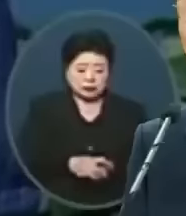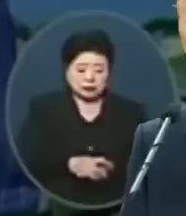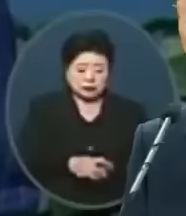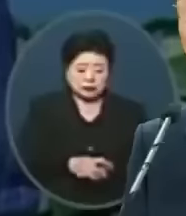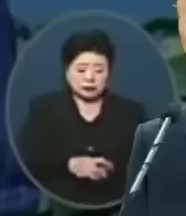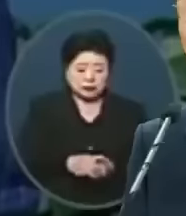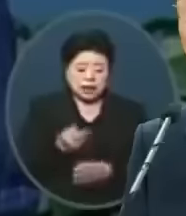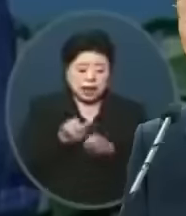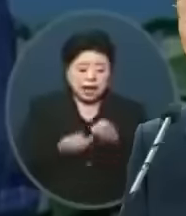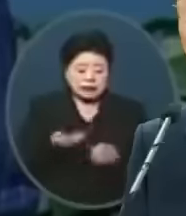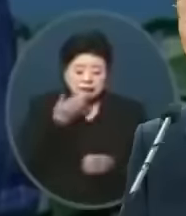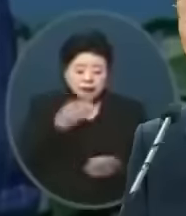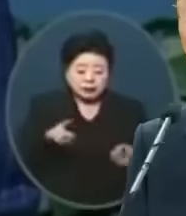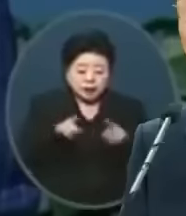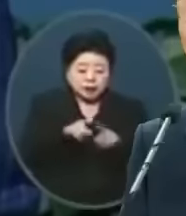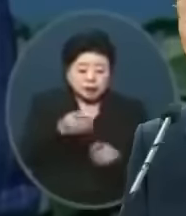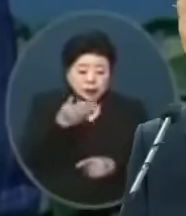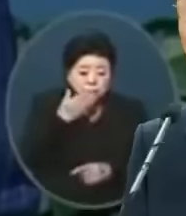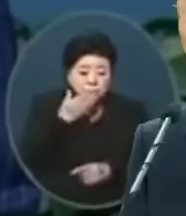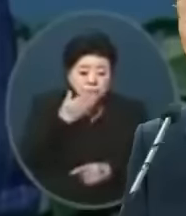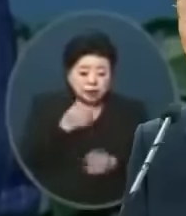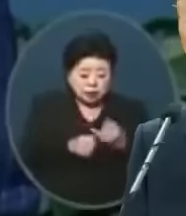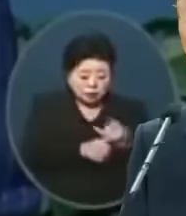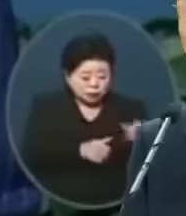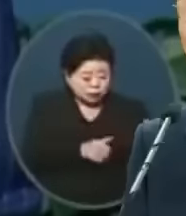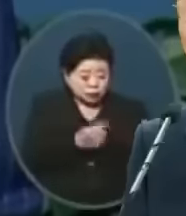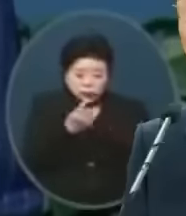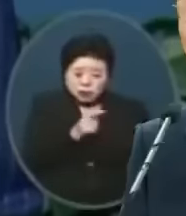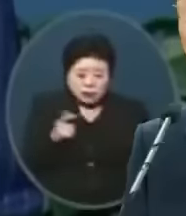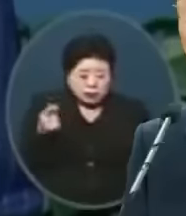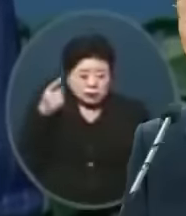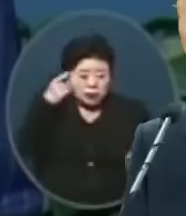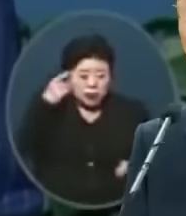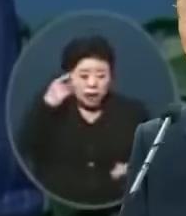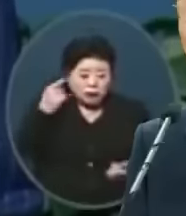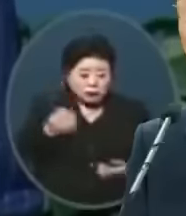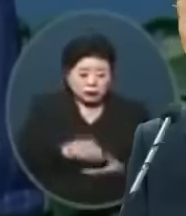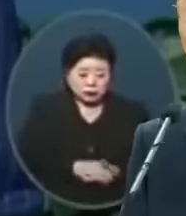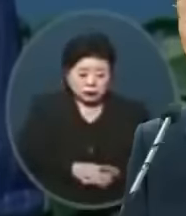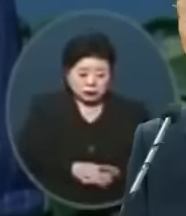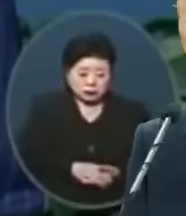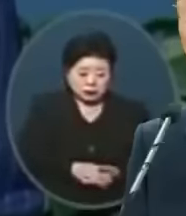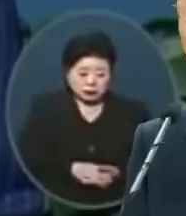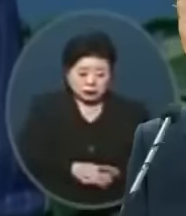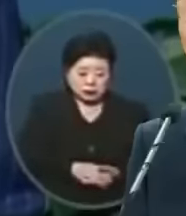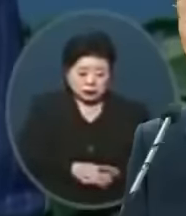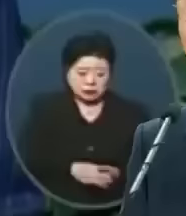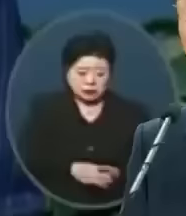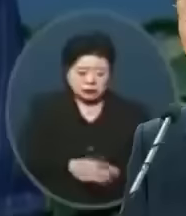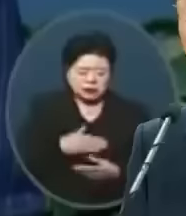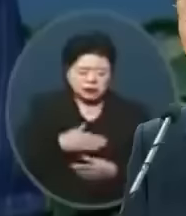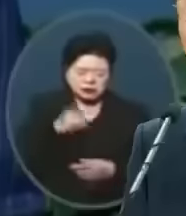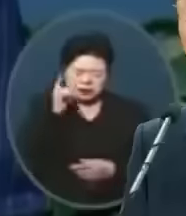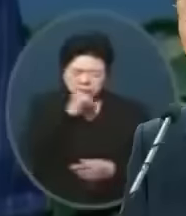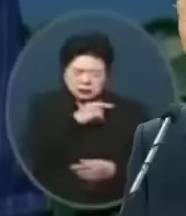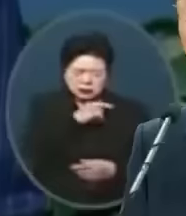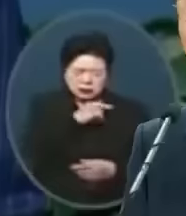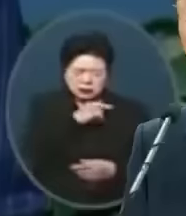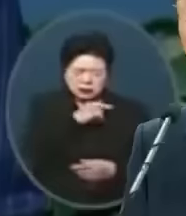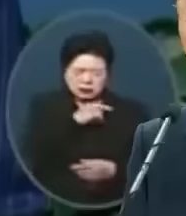아침 식탁을 같이 하게 되는데 부인이 안 나왔어. 왜 부인이 안 나오냐 하니까 좀 기분이 안 좋아서